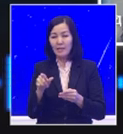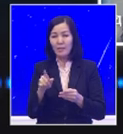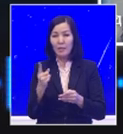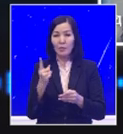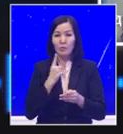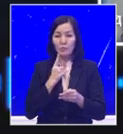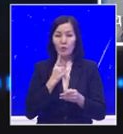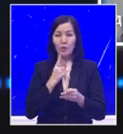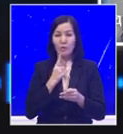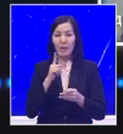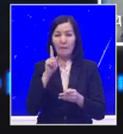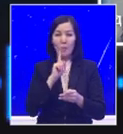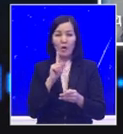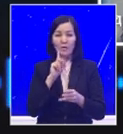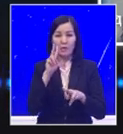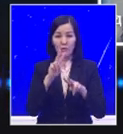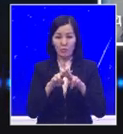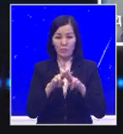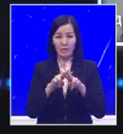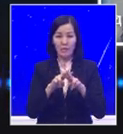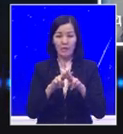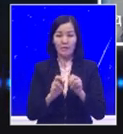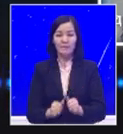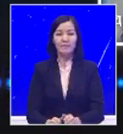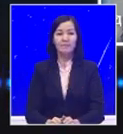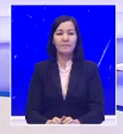күзетпен ұстау түріндегі бұлтартпау шарасы қолданылды.